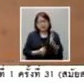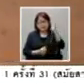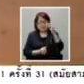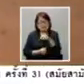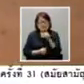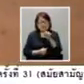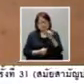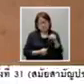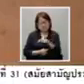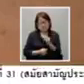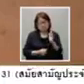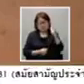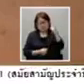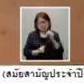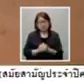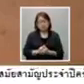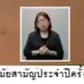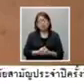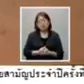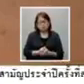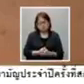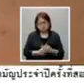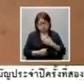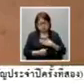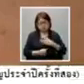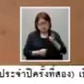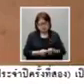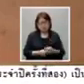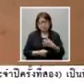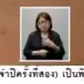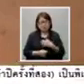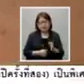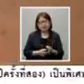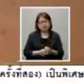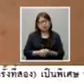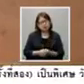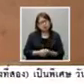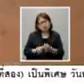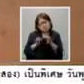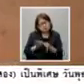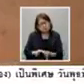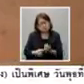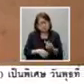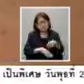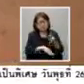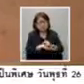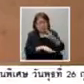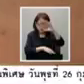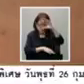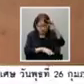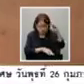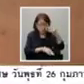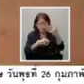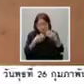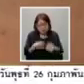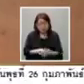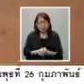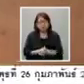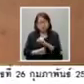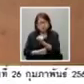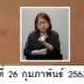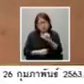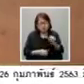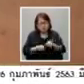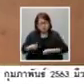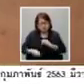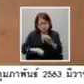มก็ความจริงแล้วไม่อยากวินิจฉัยหรอกครับเพราะท่านประธานชวนได้วินิจฉัยการอภิปรายของท่านสมาชิกไว้แล้วน